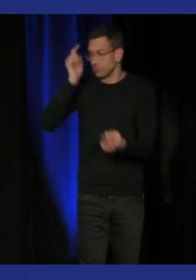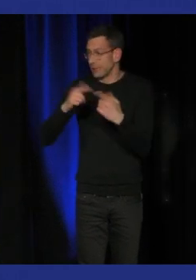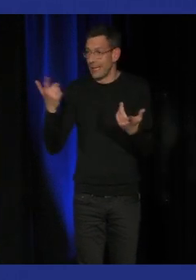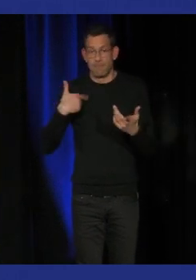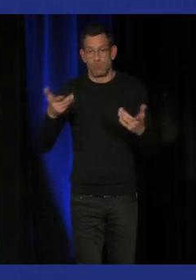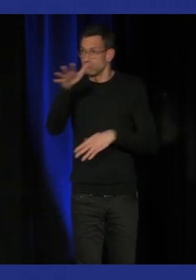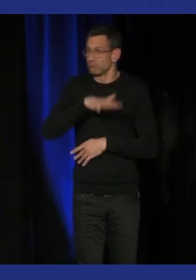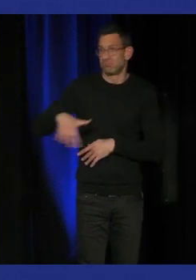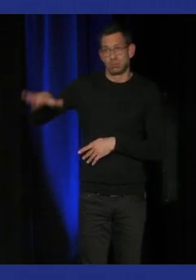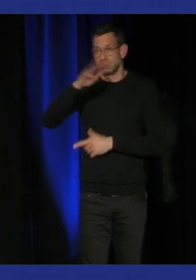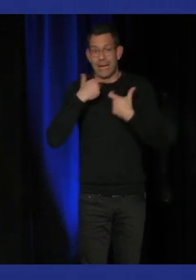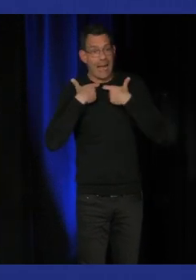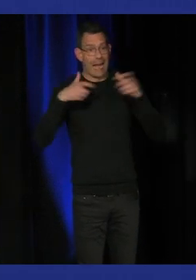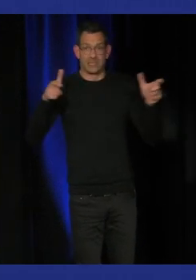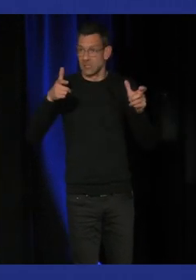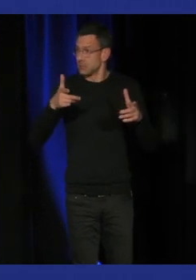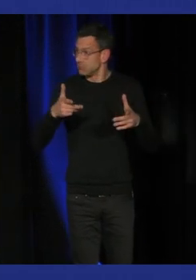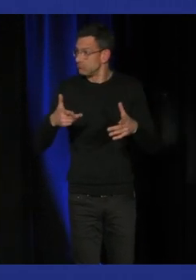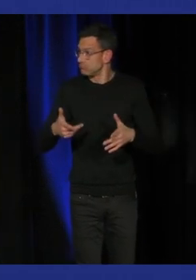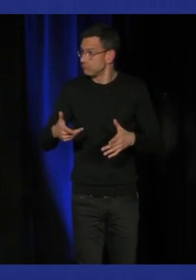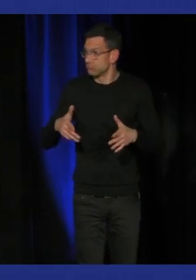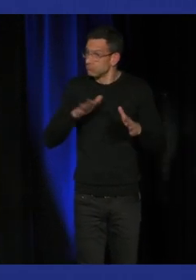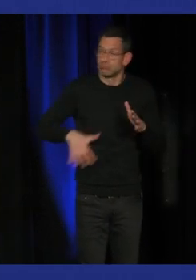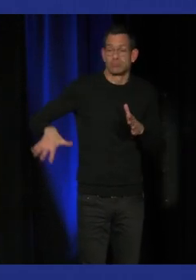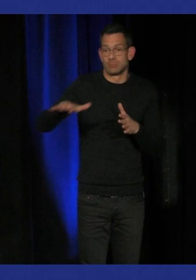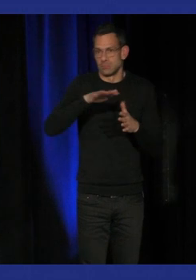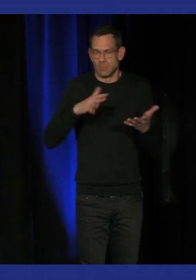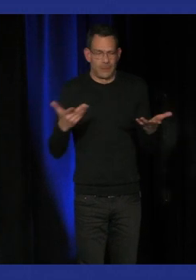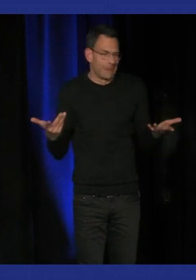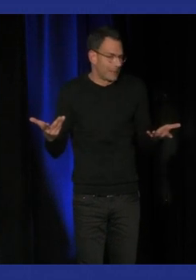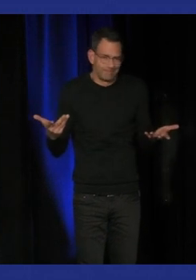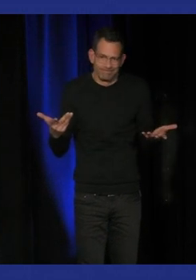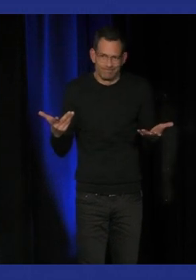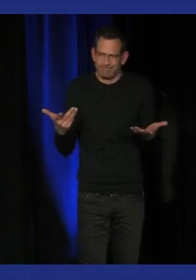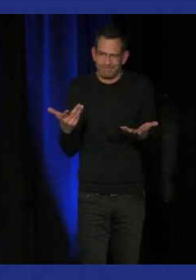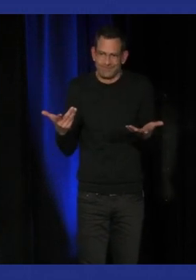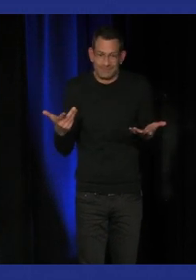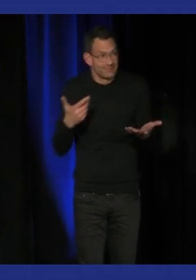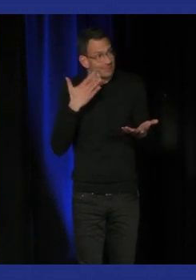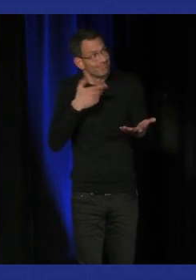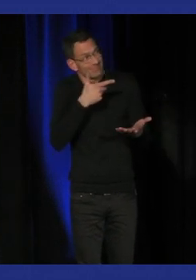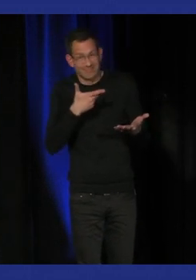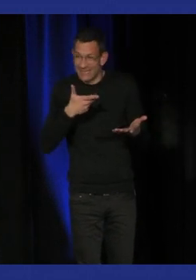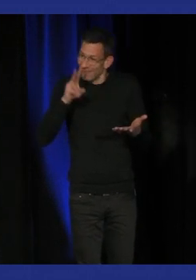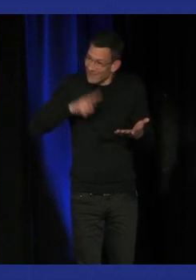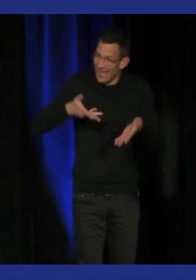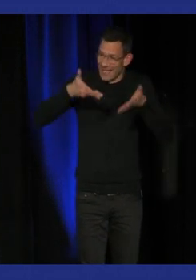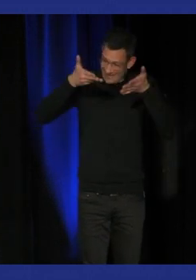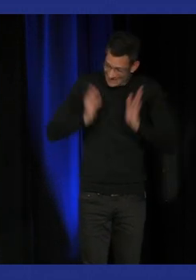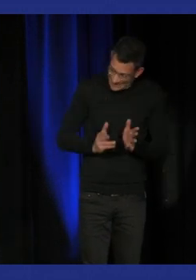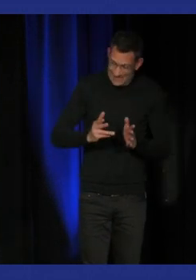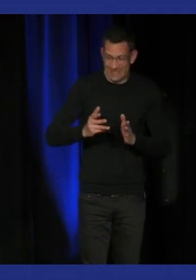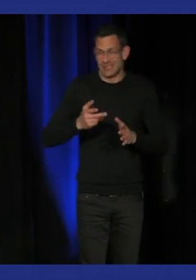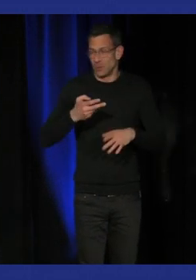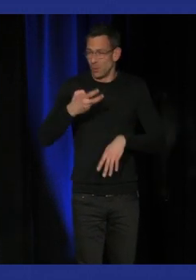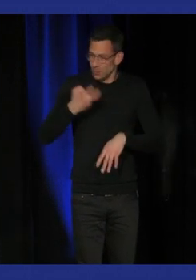communs. Mais en fait, voilà, c'est que tant qu'on n'aura pas pris cette décision vraiment de façon ferme et définitive, il y aura toujours